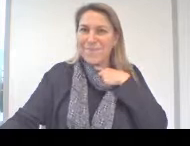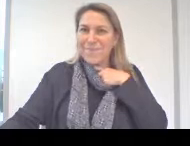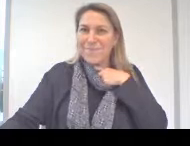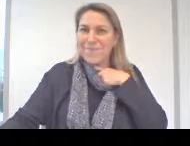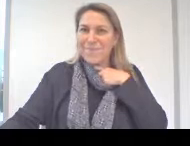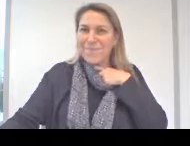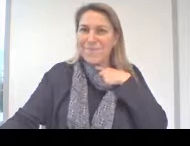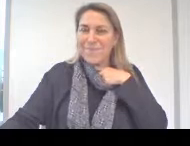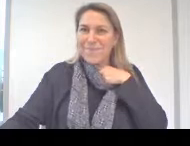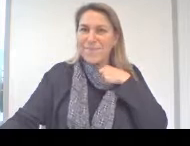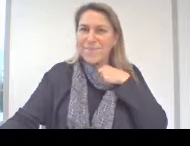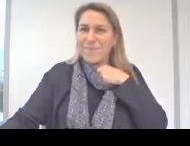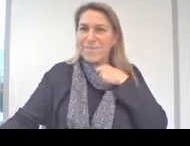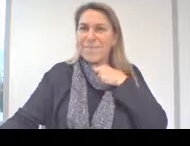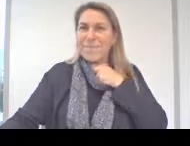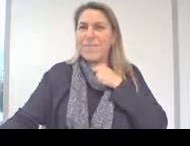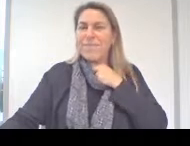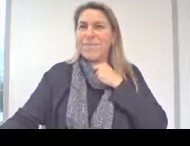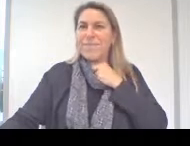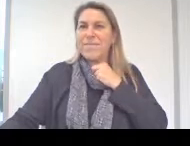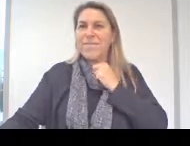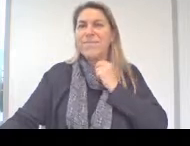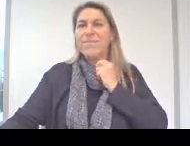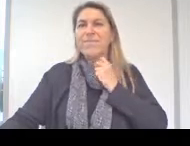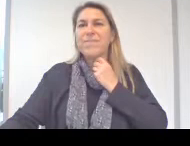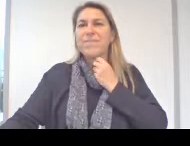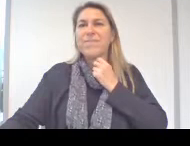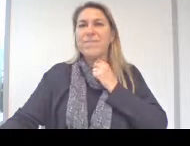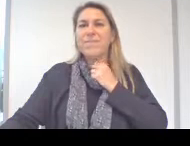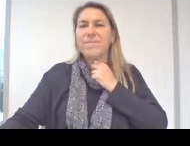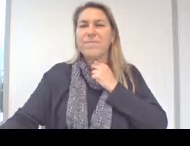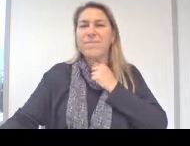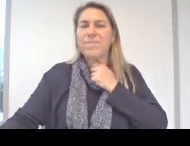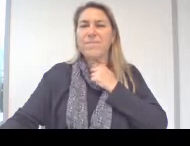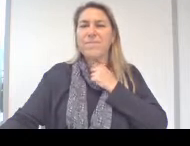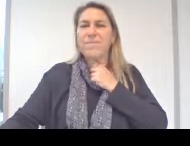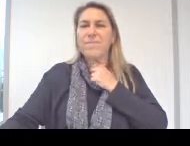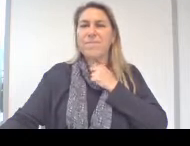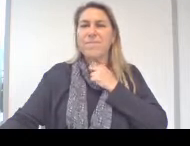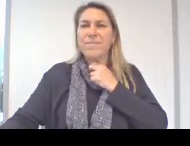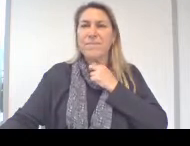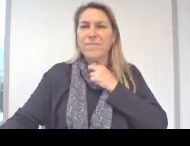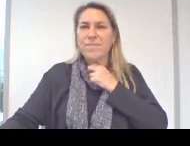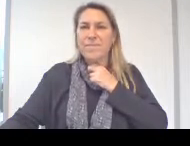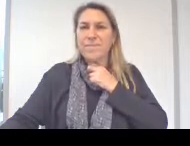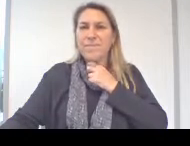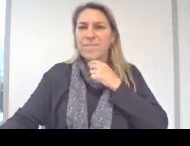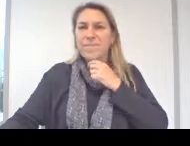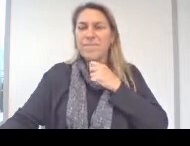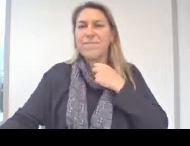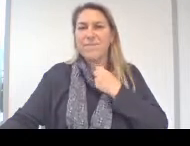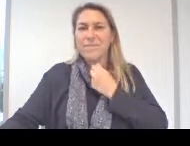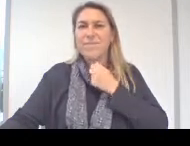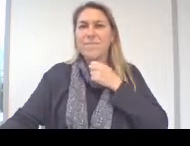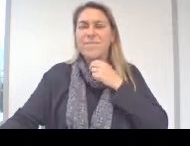métiers vraiment variés sur un même établissement. Les campings génèrent un peu plus de 12 millions de nuitées par an et donc c'est le premier opérateur en nombre de lits marchands, donc un peu